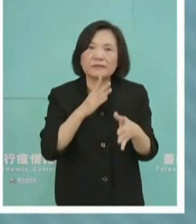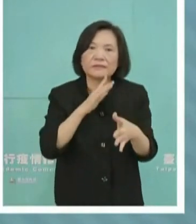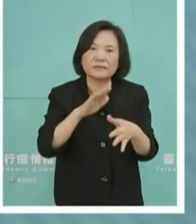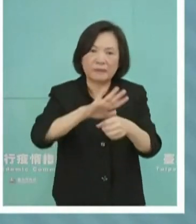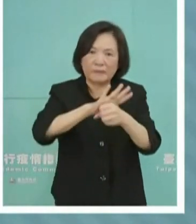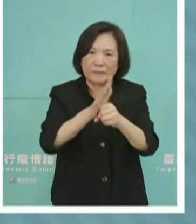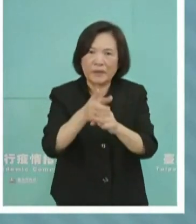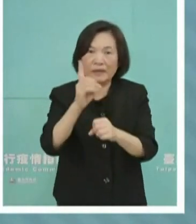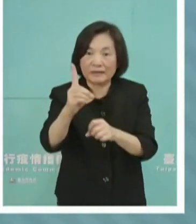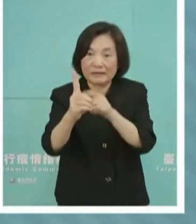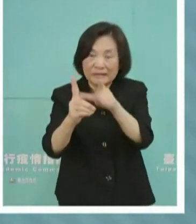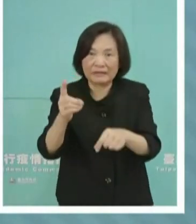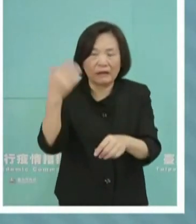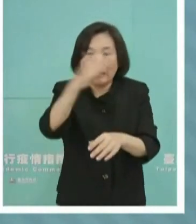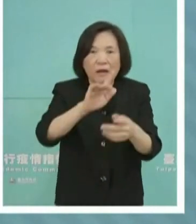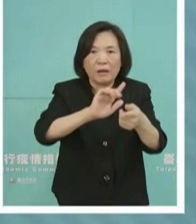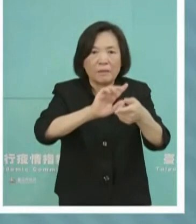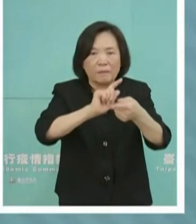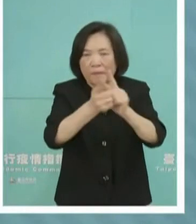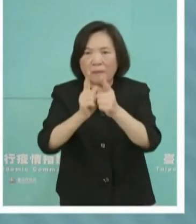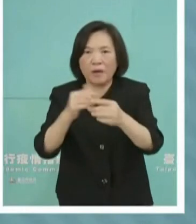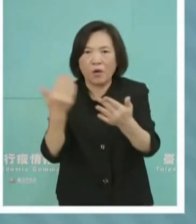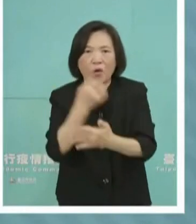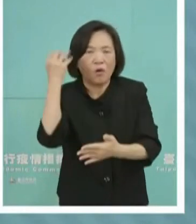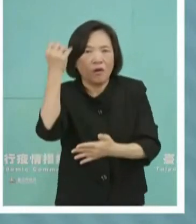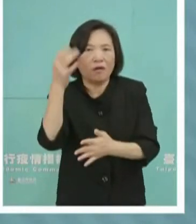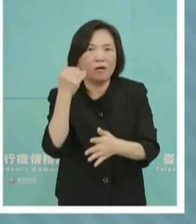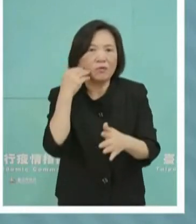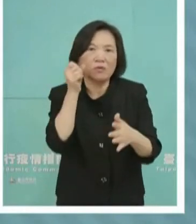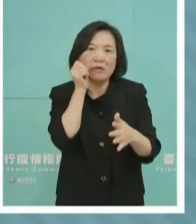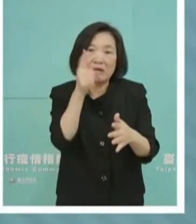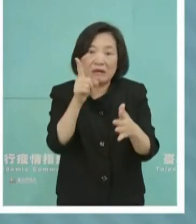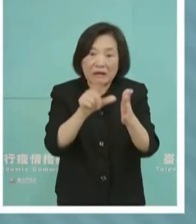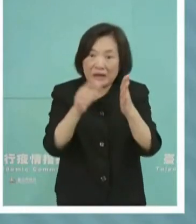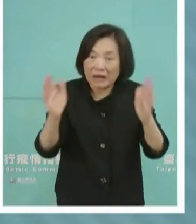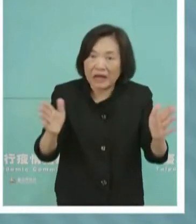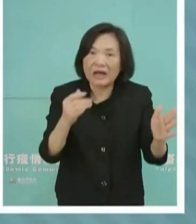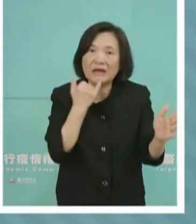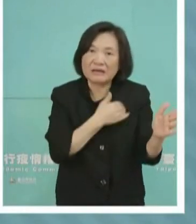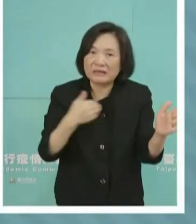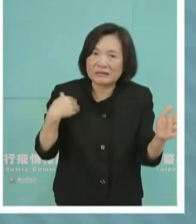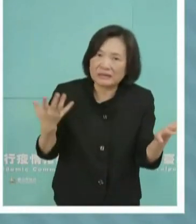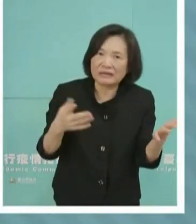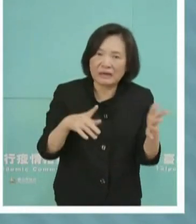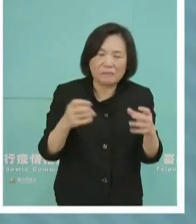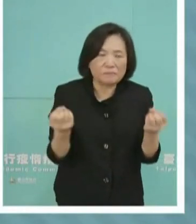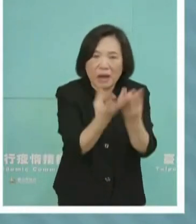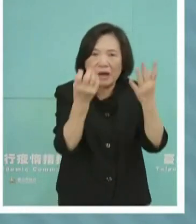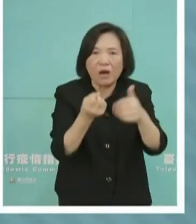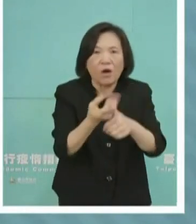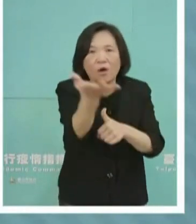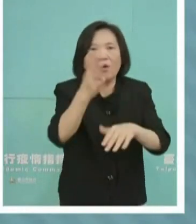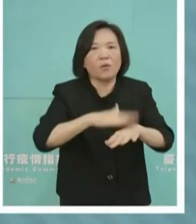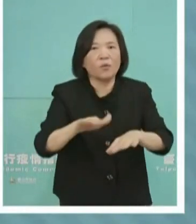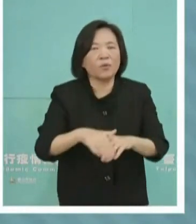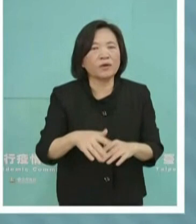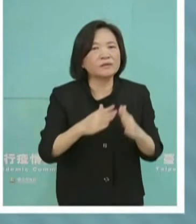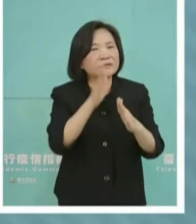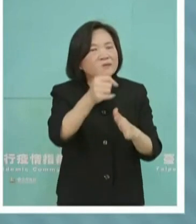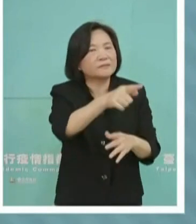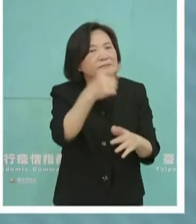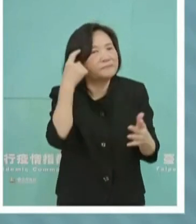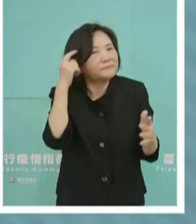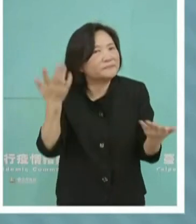变种快速，只要五六个传染周期没抓到，疫情就会爆棚，那最多只要一个月的时间，请问市长怎么